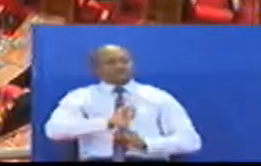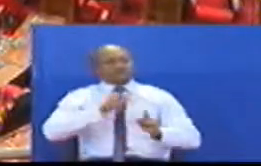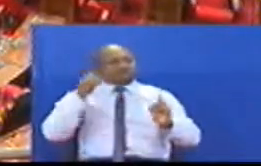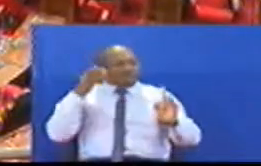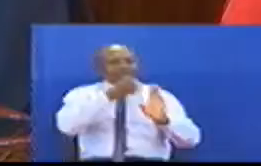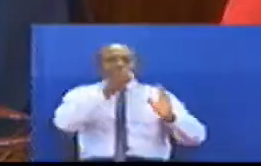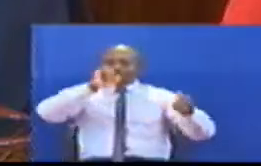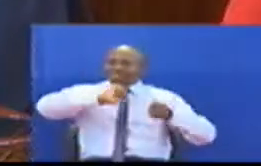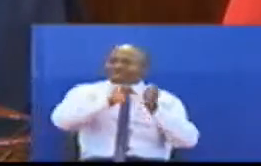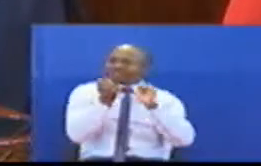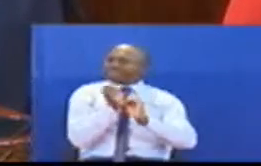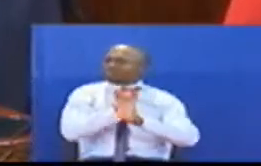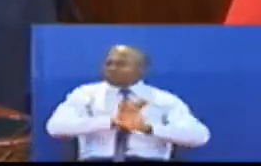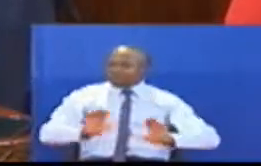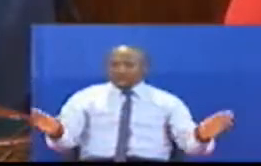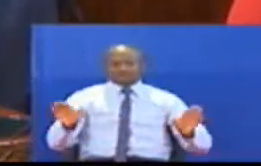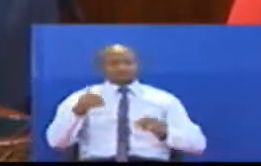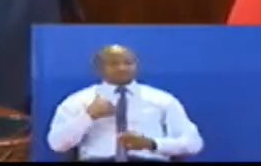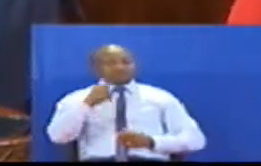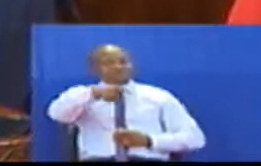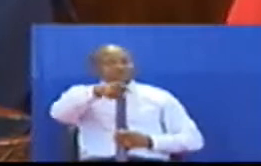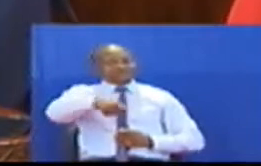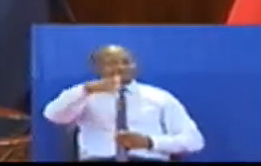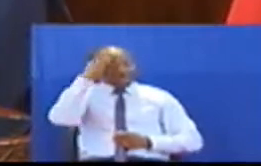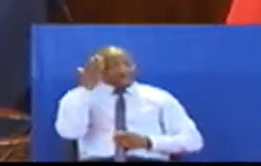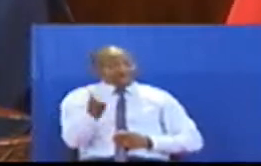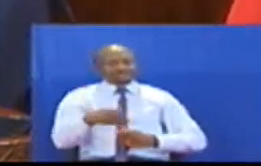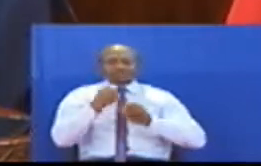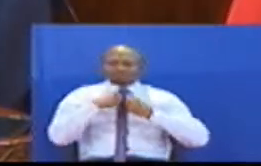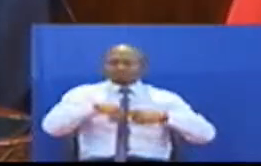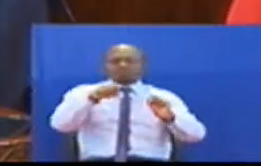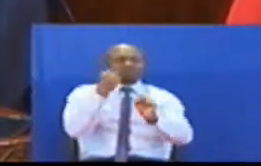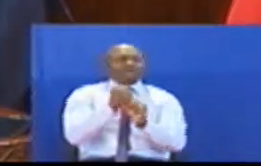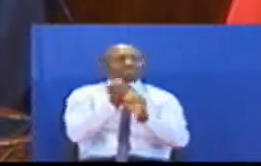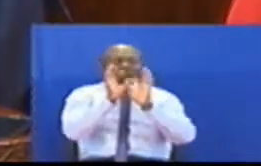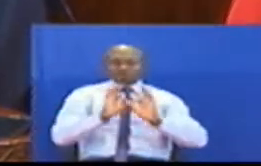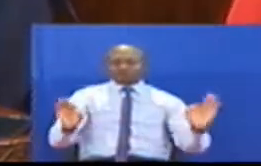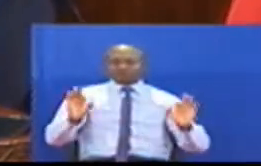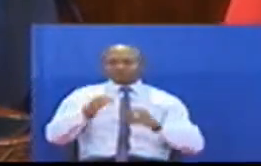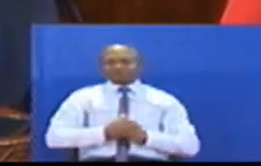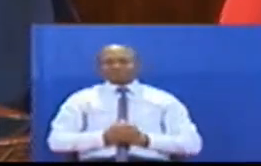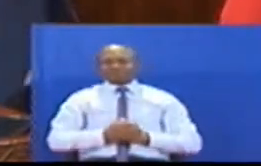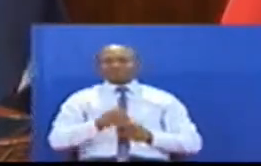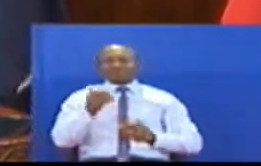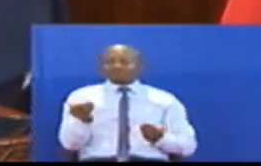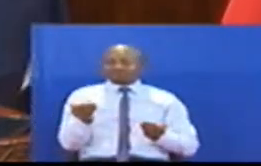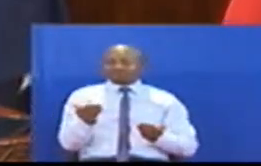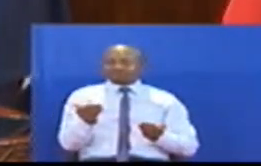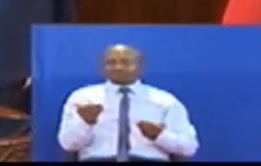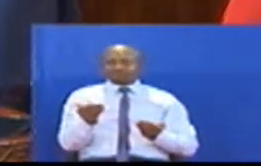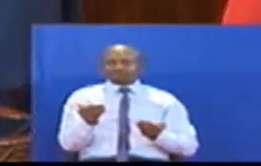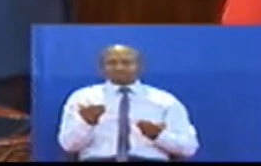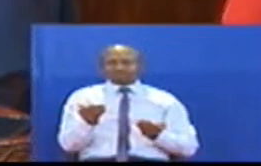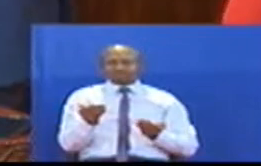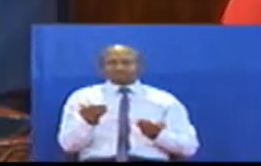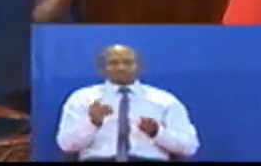mimi nataka niwapongeze sana serikali hii kwa kufanya kazi vizuri. Kwa hiyo Mheshimiwa Spika, tumeona namna ambavyo mwaka huu